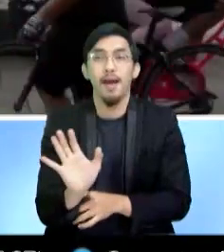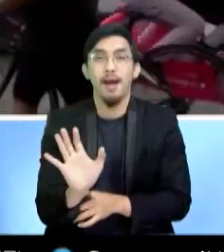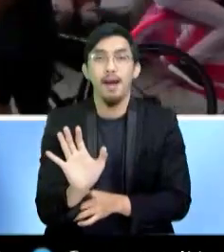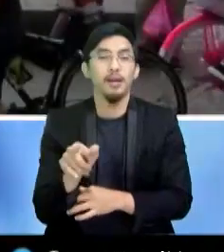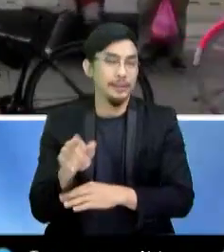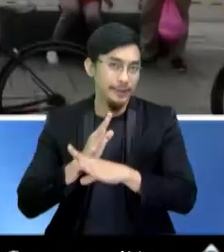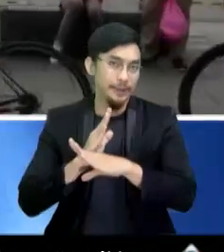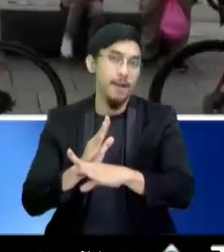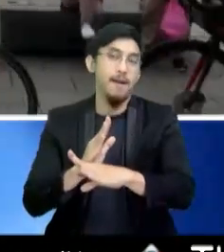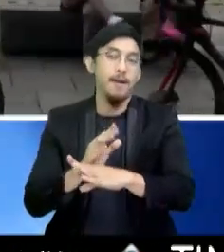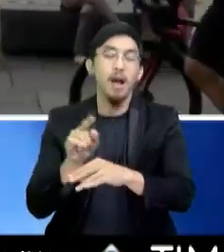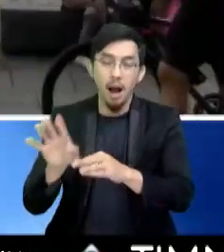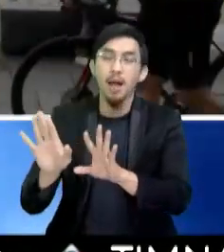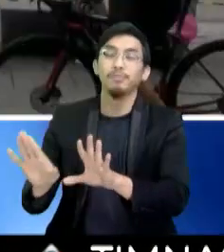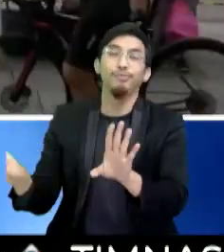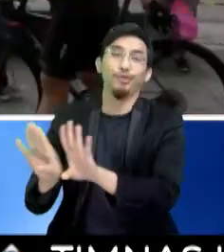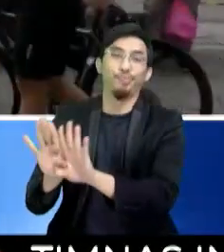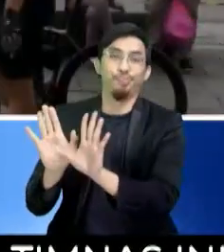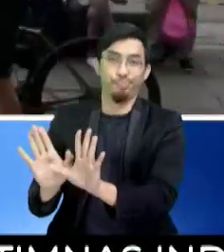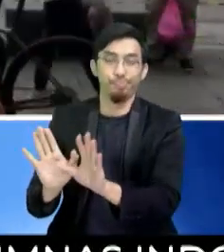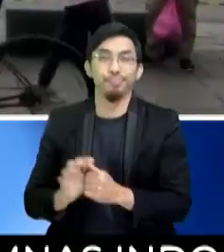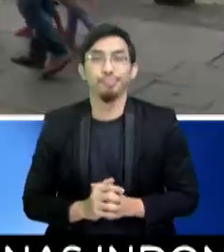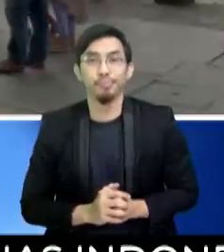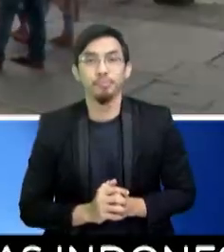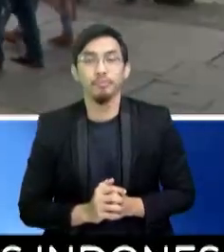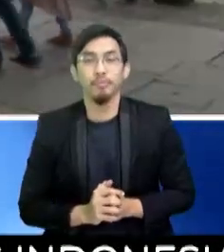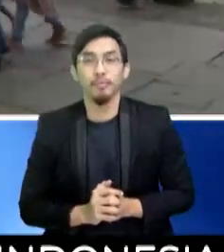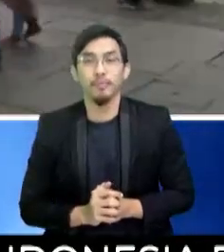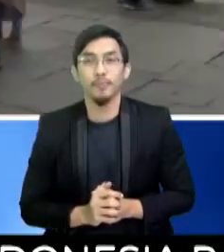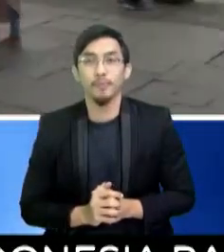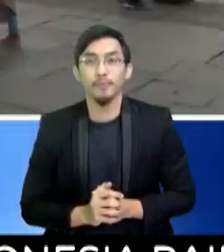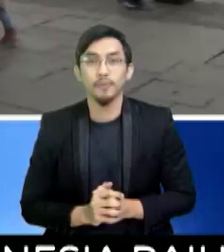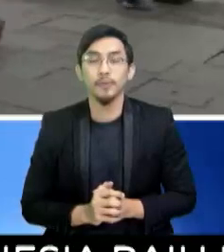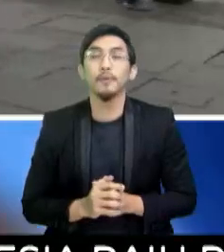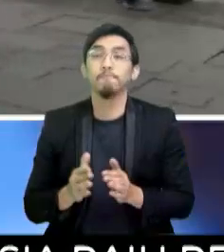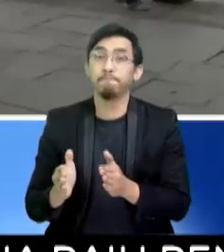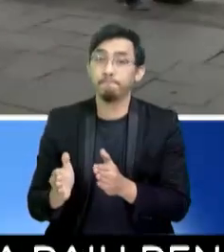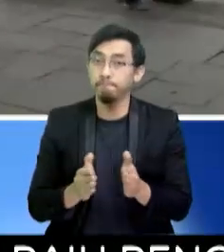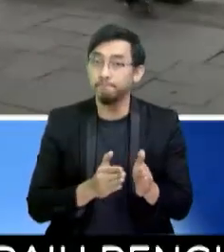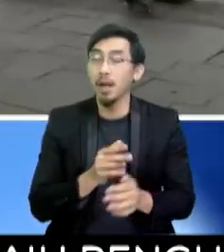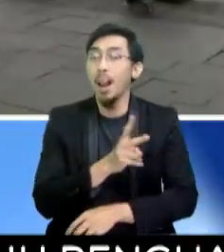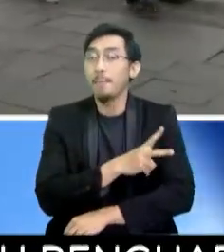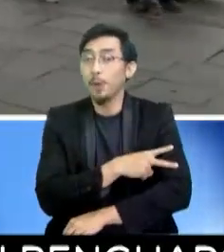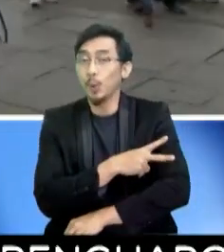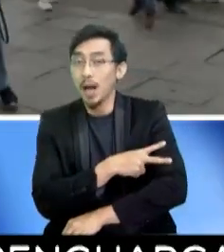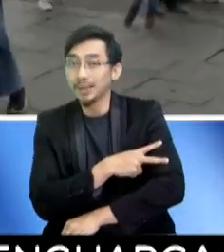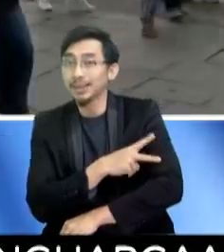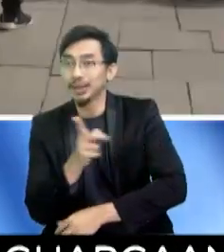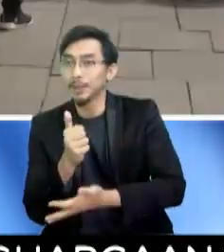selama libur tahun baru 2022. Selain itu, pihak pengelola juga melakukan